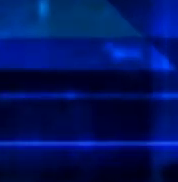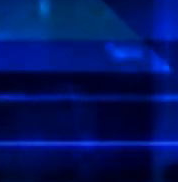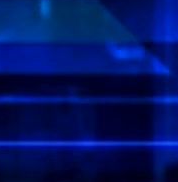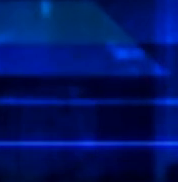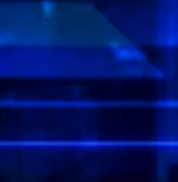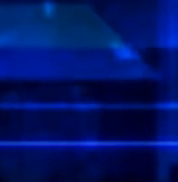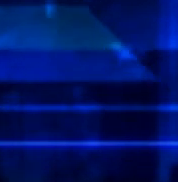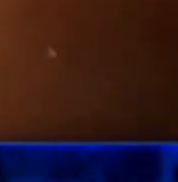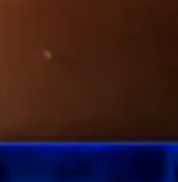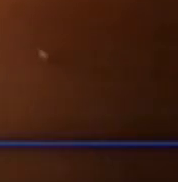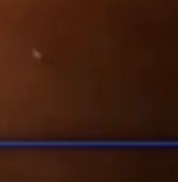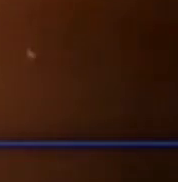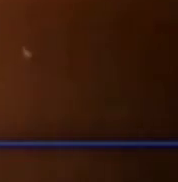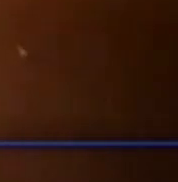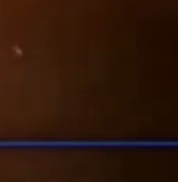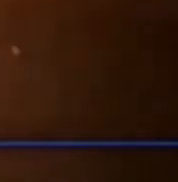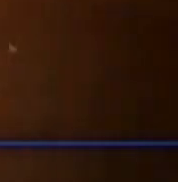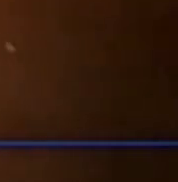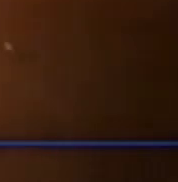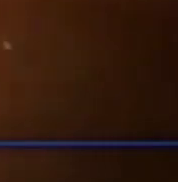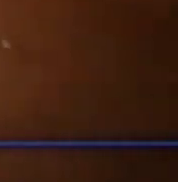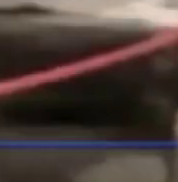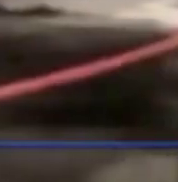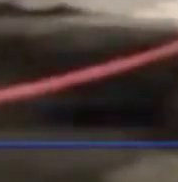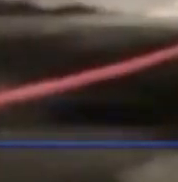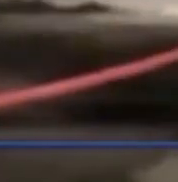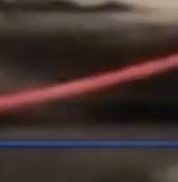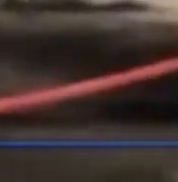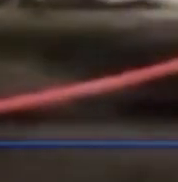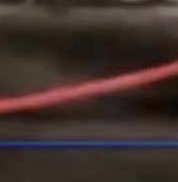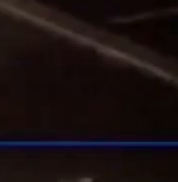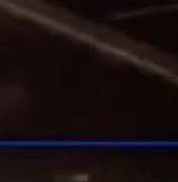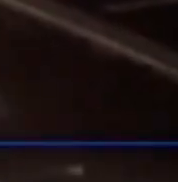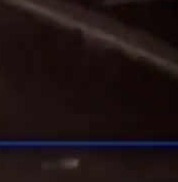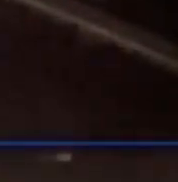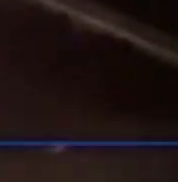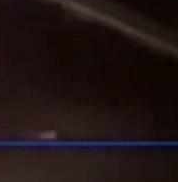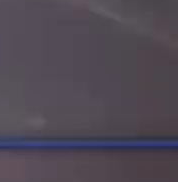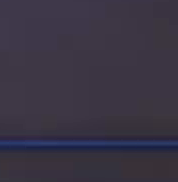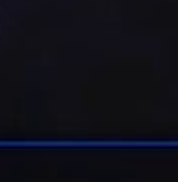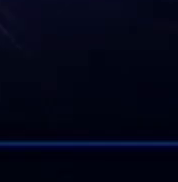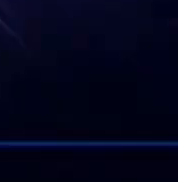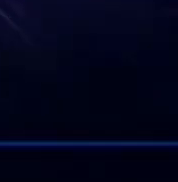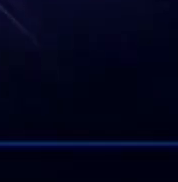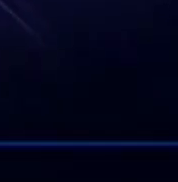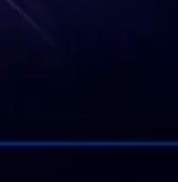Una sa lahat, kaliwat ka ng protesta sa Miklab sa Paris, France.